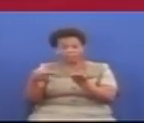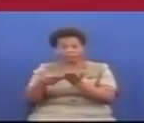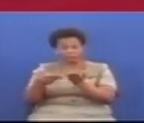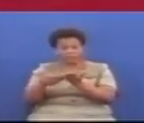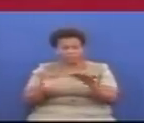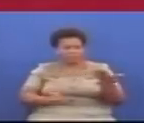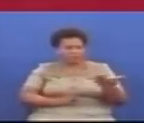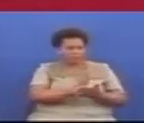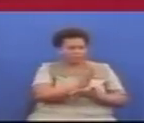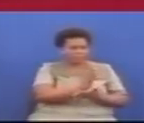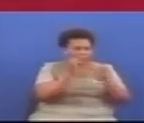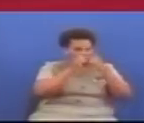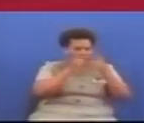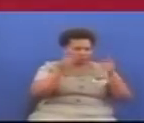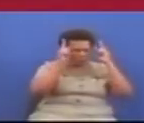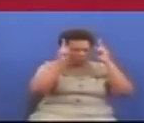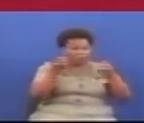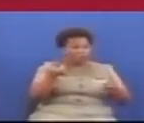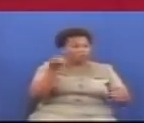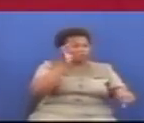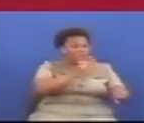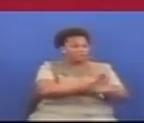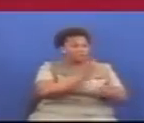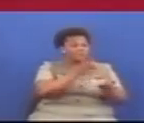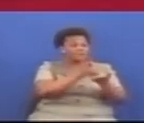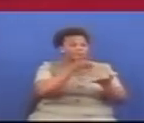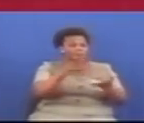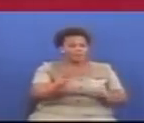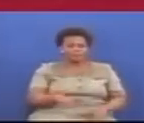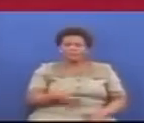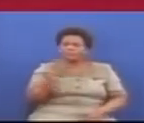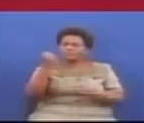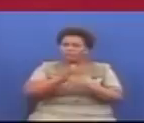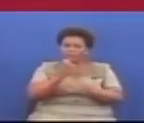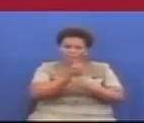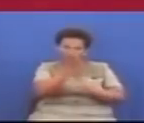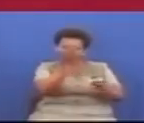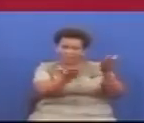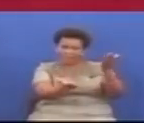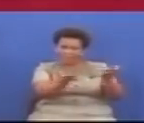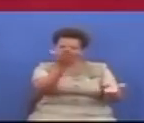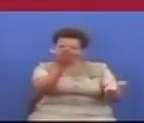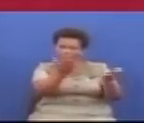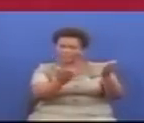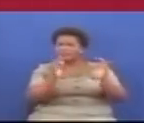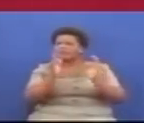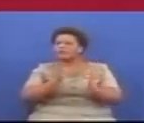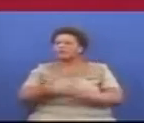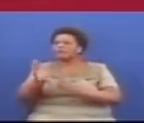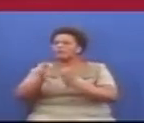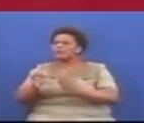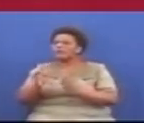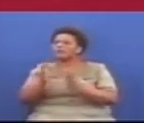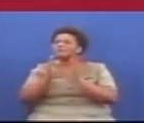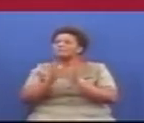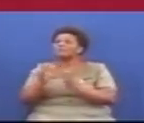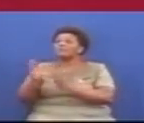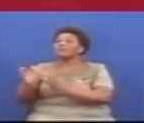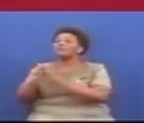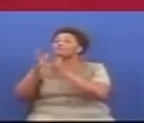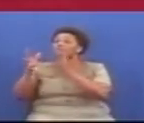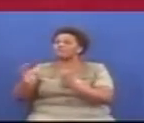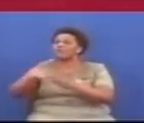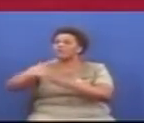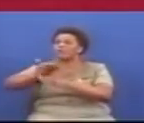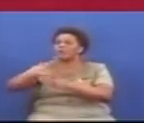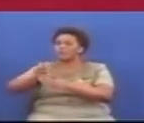Kikuu cha Ufundi cha Dar es Salaam yani DIT imekifanyia chuo tathmini na kuandaa mpango mkubwa wa ukarabati. Vile vile, chuo kiliandaa andiko